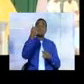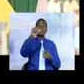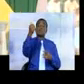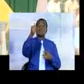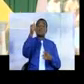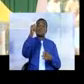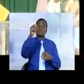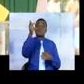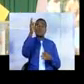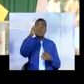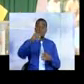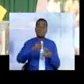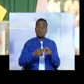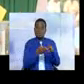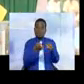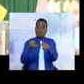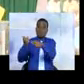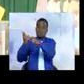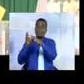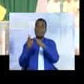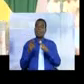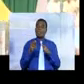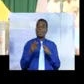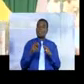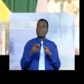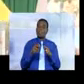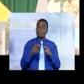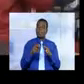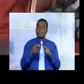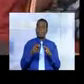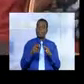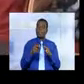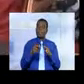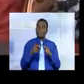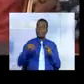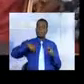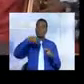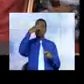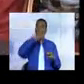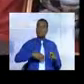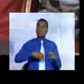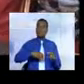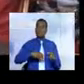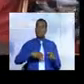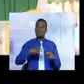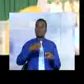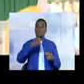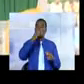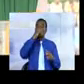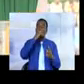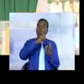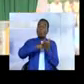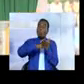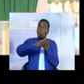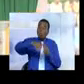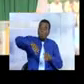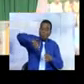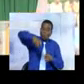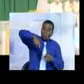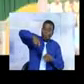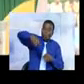route à Diabo et à Langibonou. Nous souhaitons une adduction d'eau pour